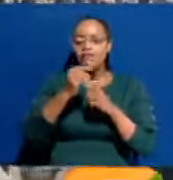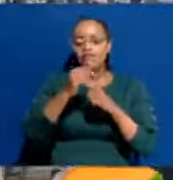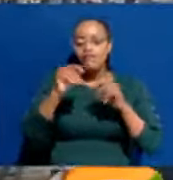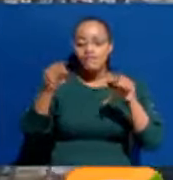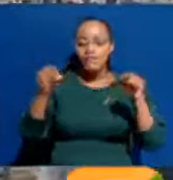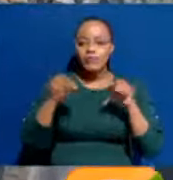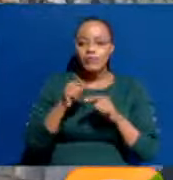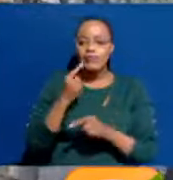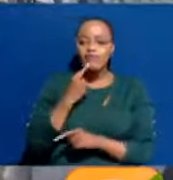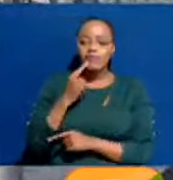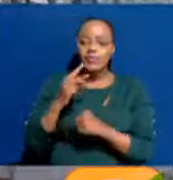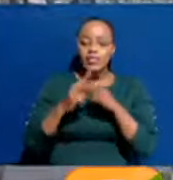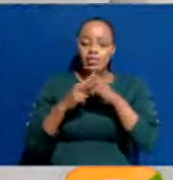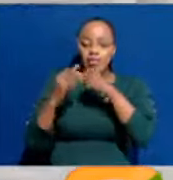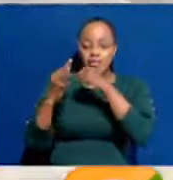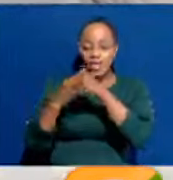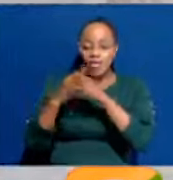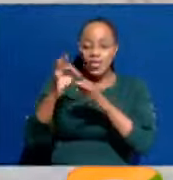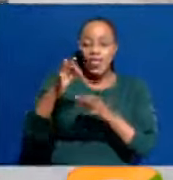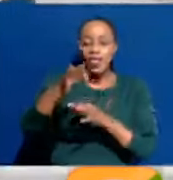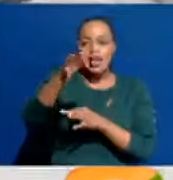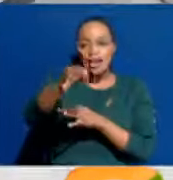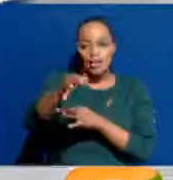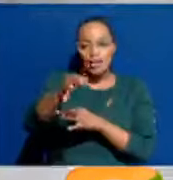ekari 178.